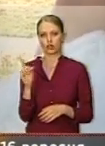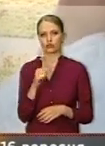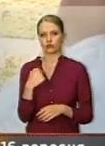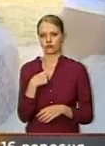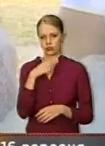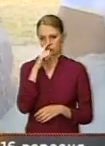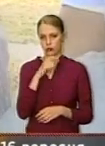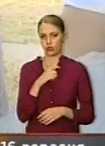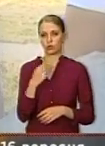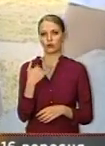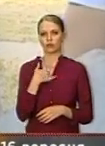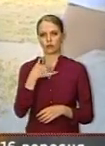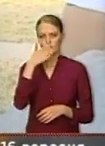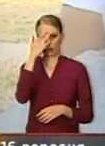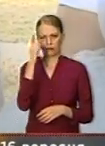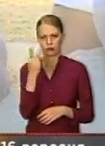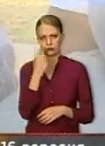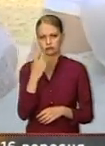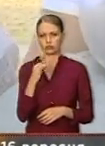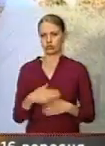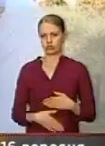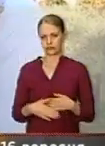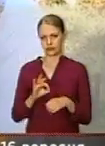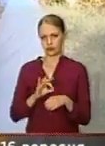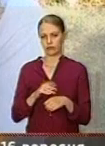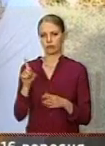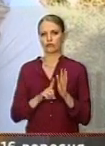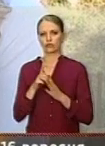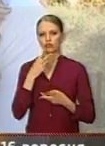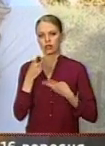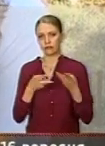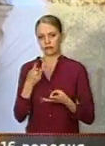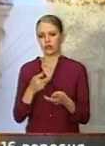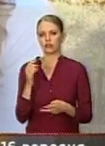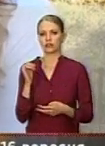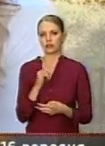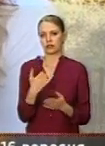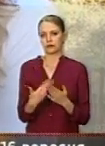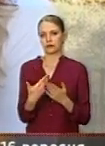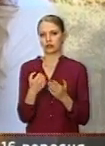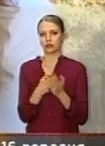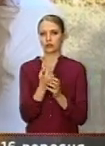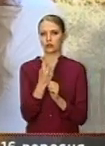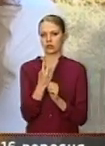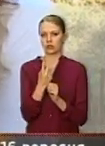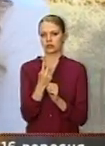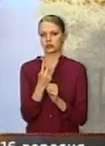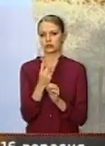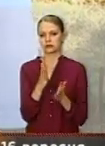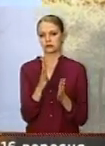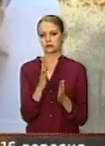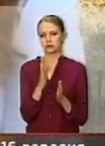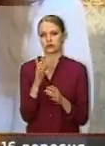мені погано. У мене голова крутилася і живіт болів. Вона почала рвати і десь до 11-ї,